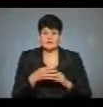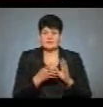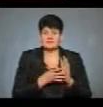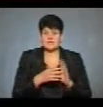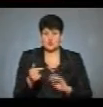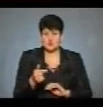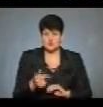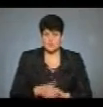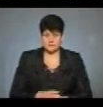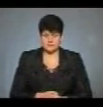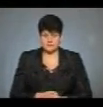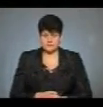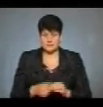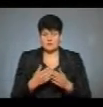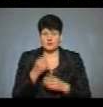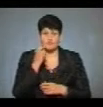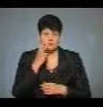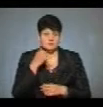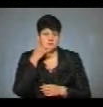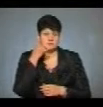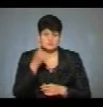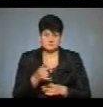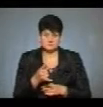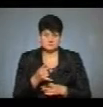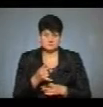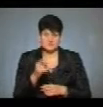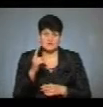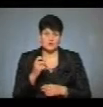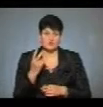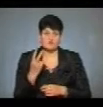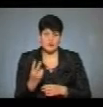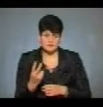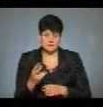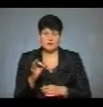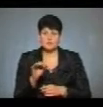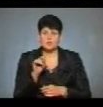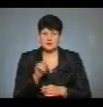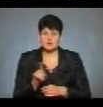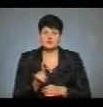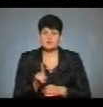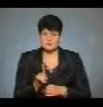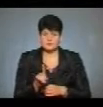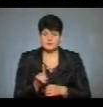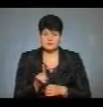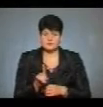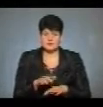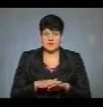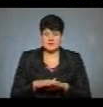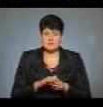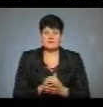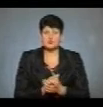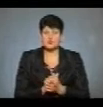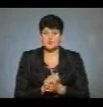грудня. Близько обіду поступило повідомлення на лінію 102 про те, що на масиві